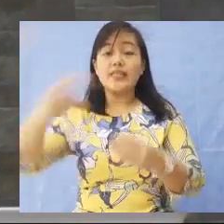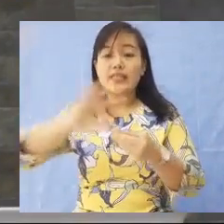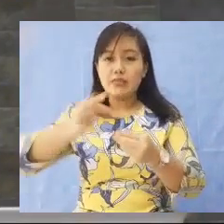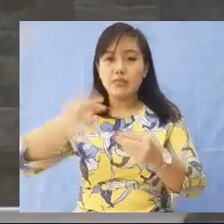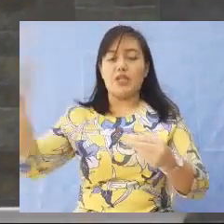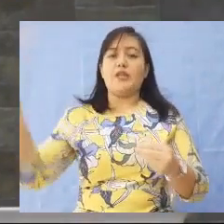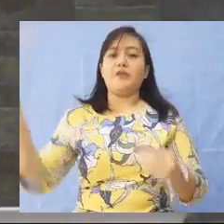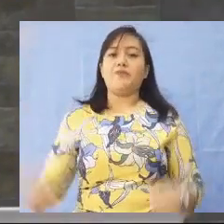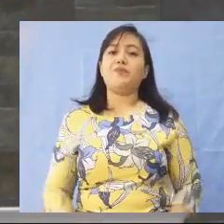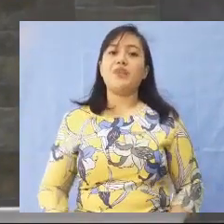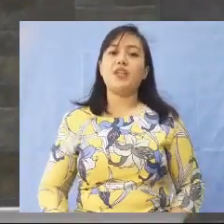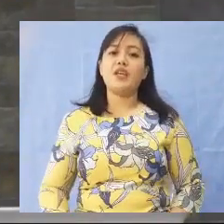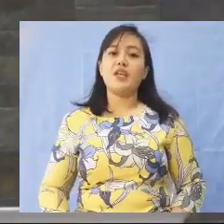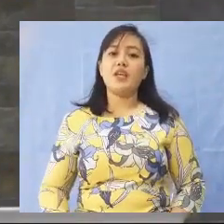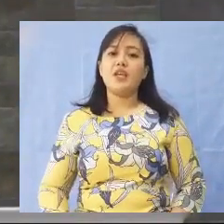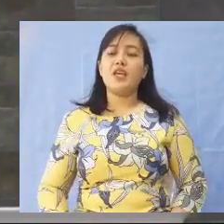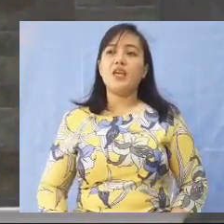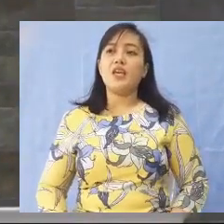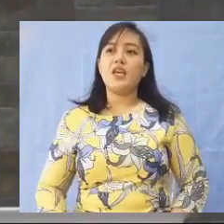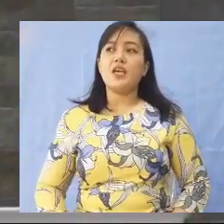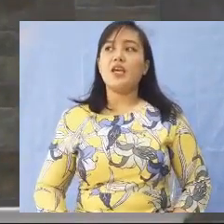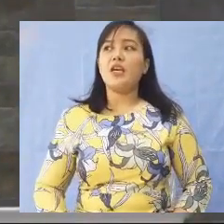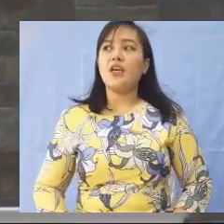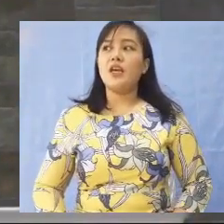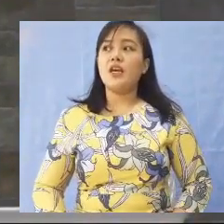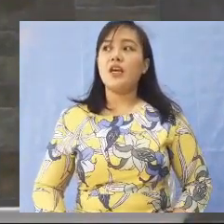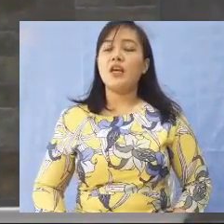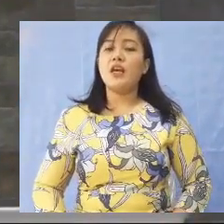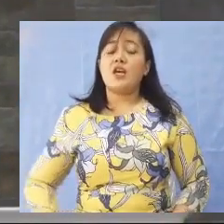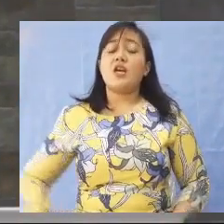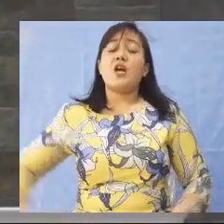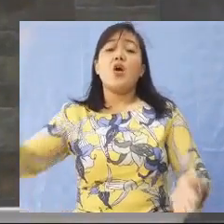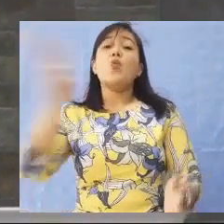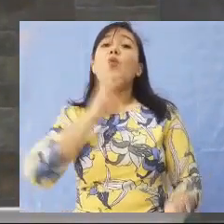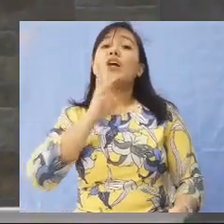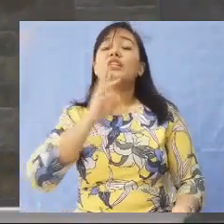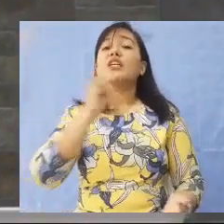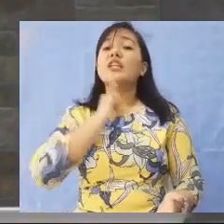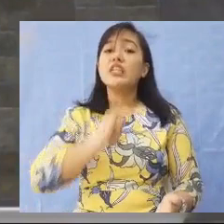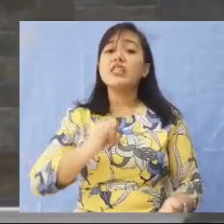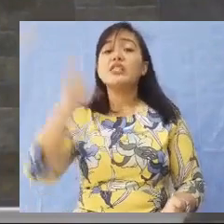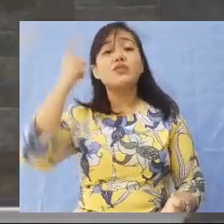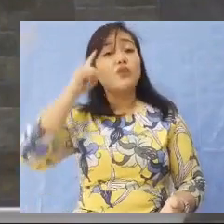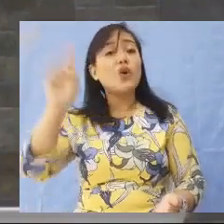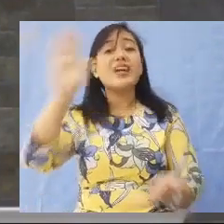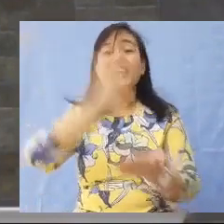for refreshment. Okay? Now, sa Biblia po,